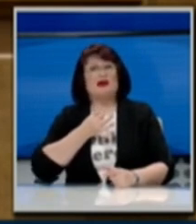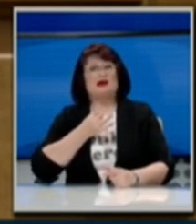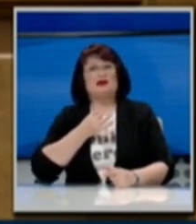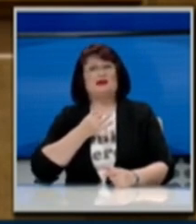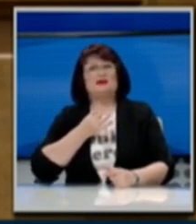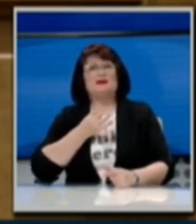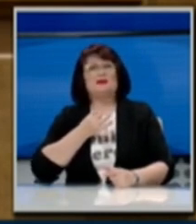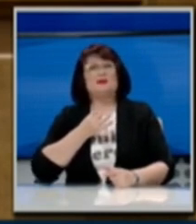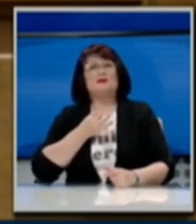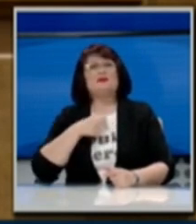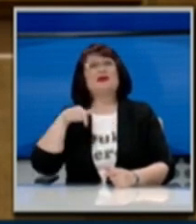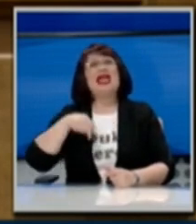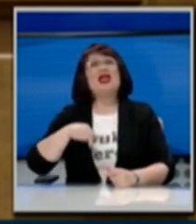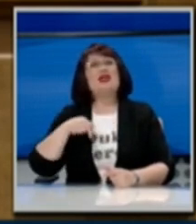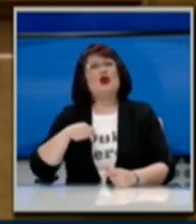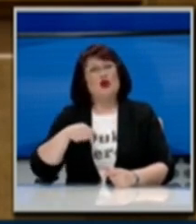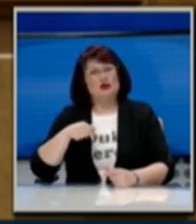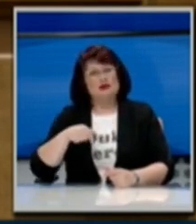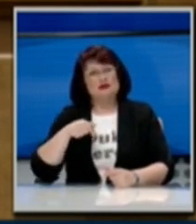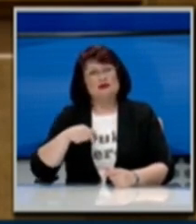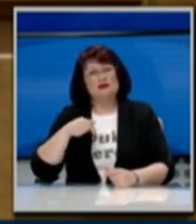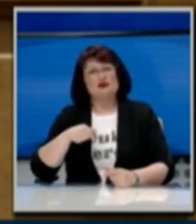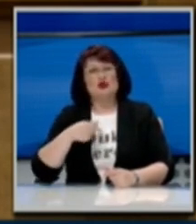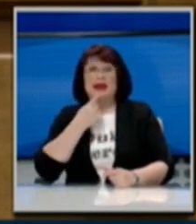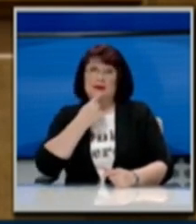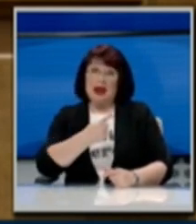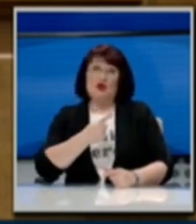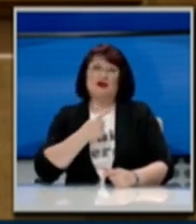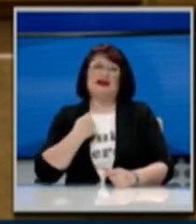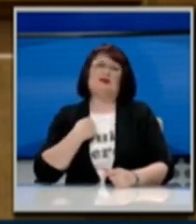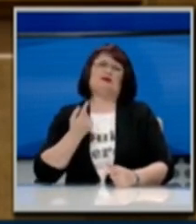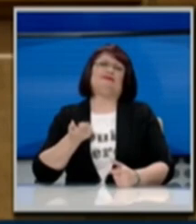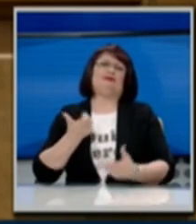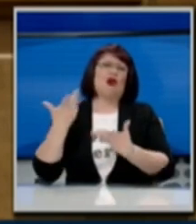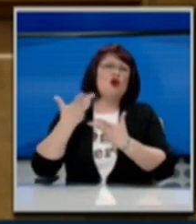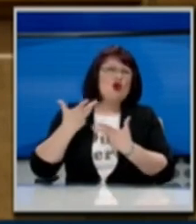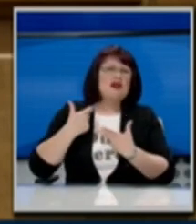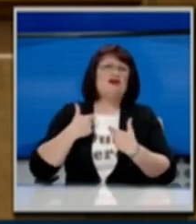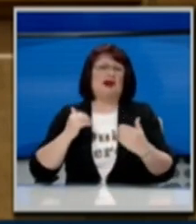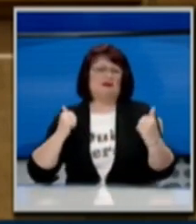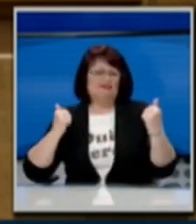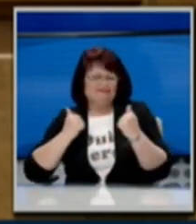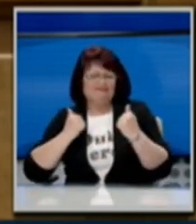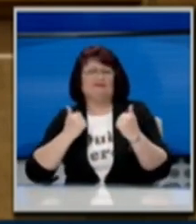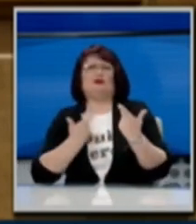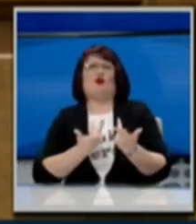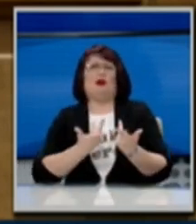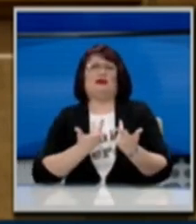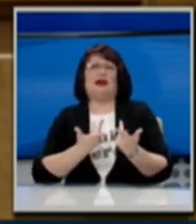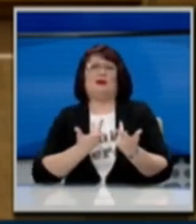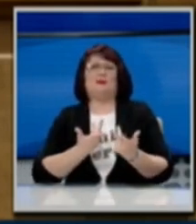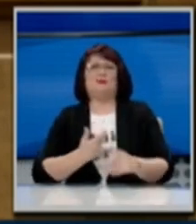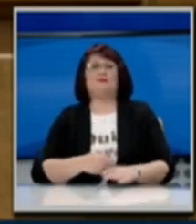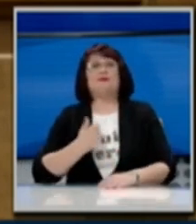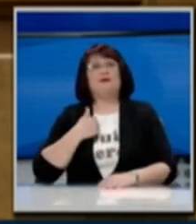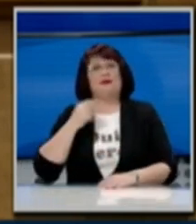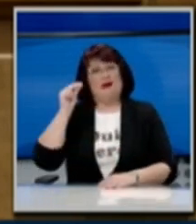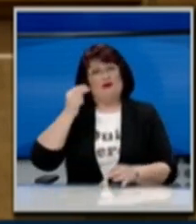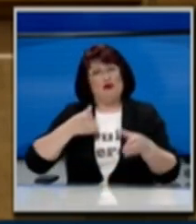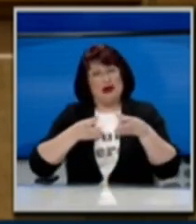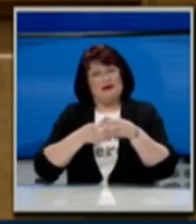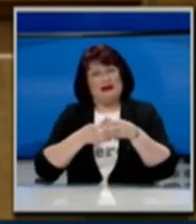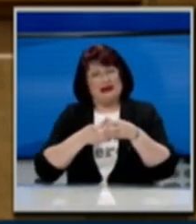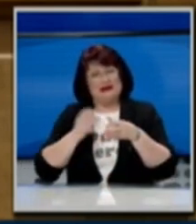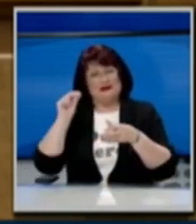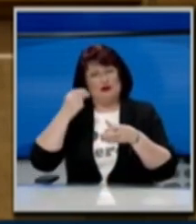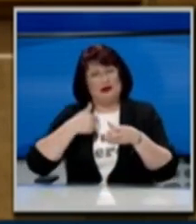bullying και του κοινοβουλευτικού bullying που έθεσα. Και η κοινοβουλευτική μας ομάδα έθεσε πάρα πολλά